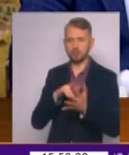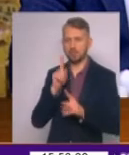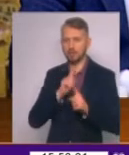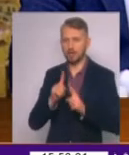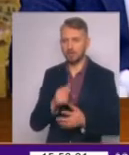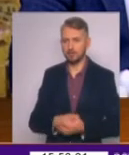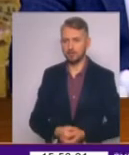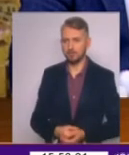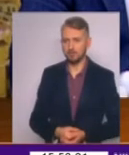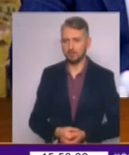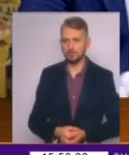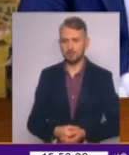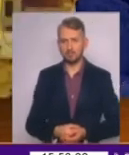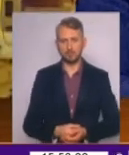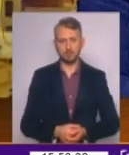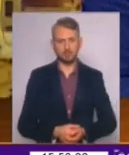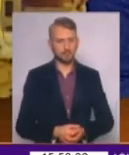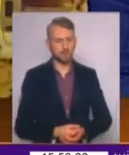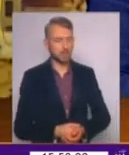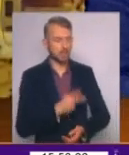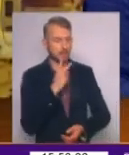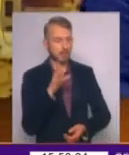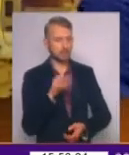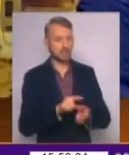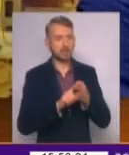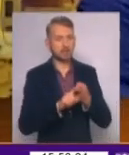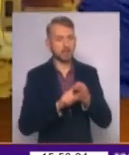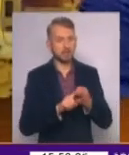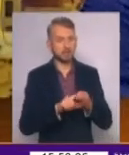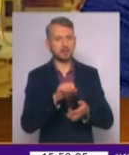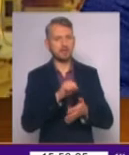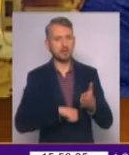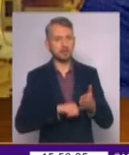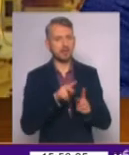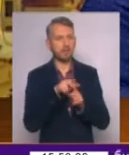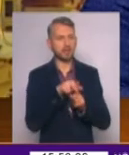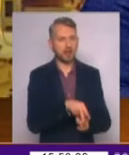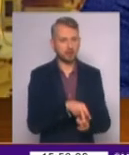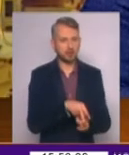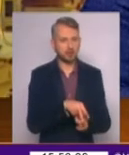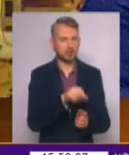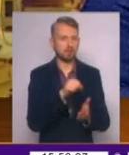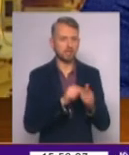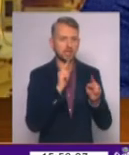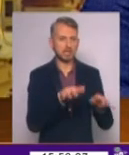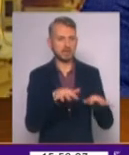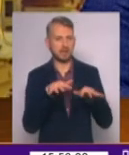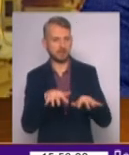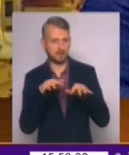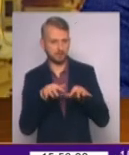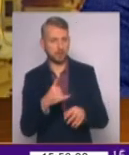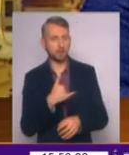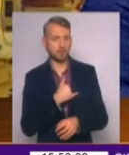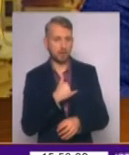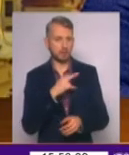депутатській приймальні? Дивіться, все залежить від навантаженості від сесій. У нас, як